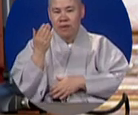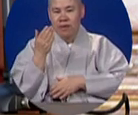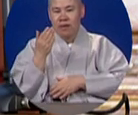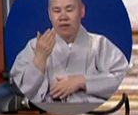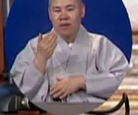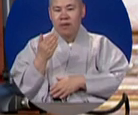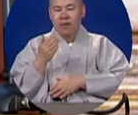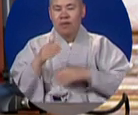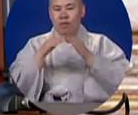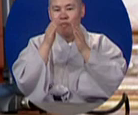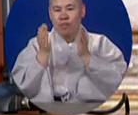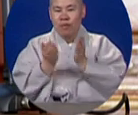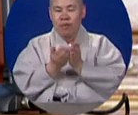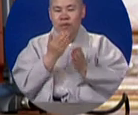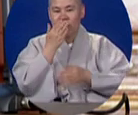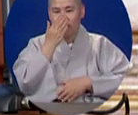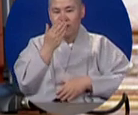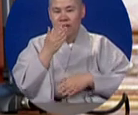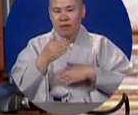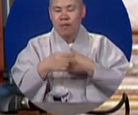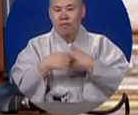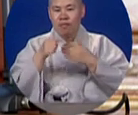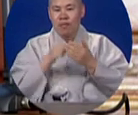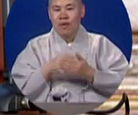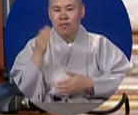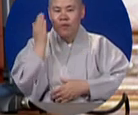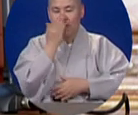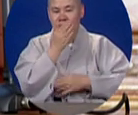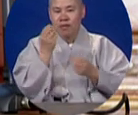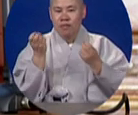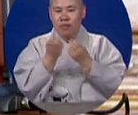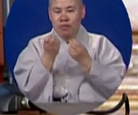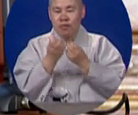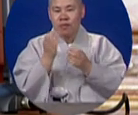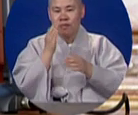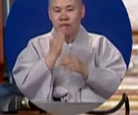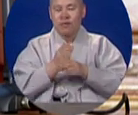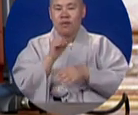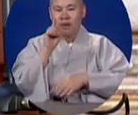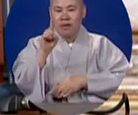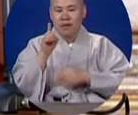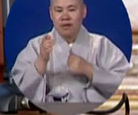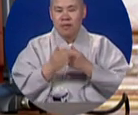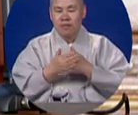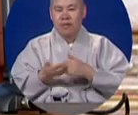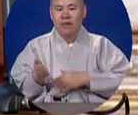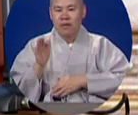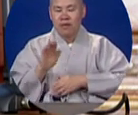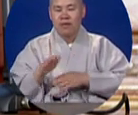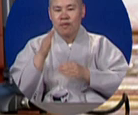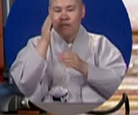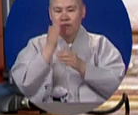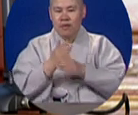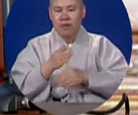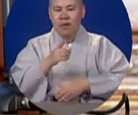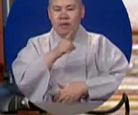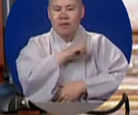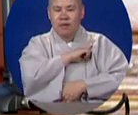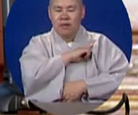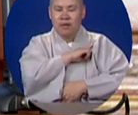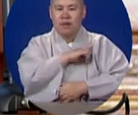그거 다 되죠 마음을 말키는 방법 중에 하나죠 그런데 그중에서 가장